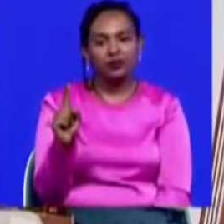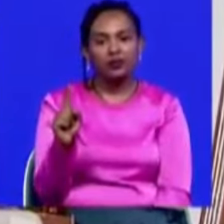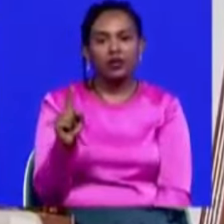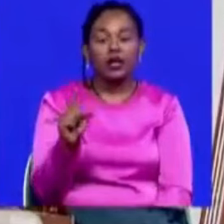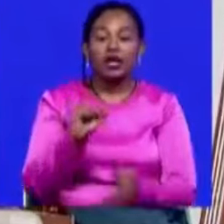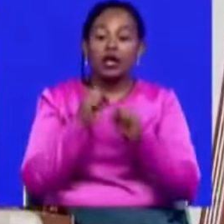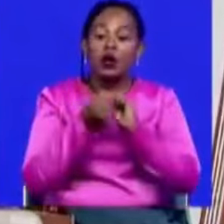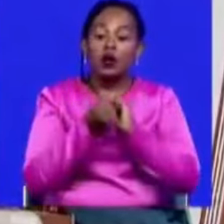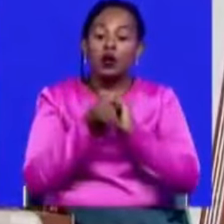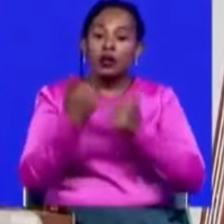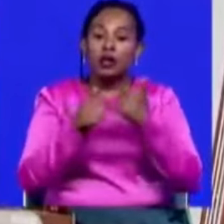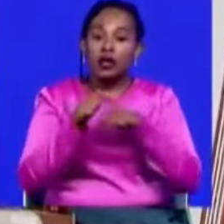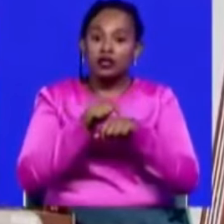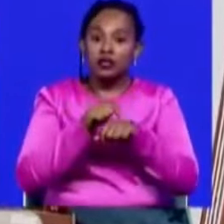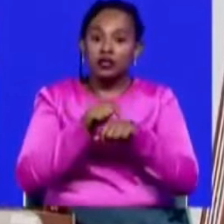ለውጥ ከመጣ ጀምሮ